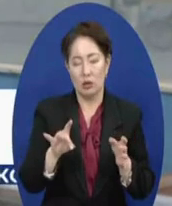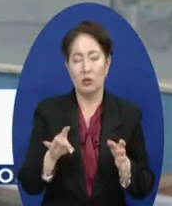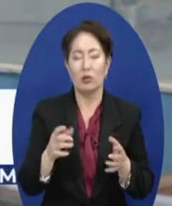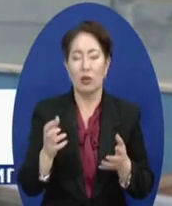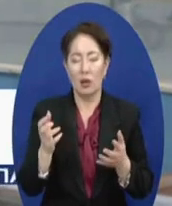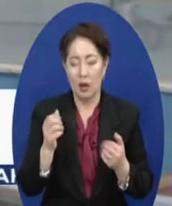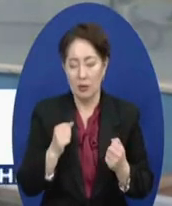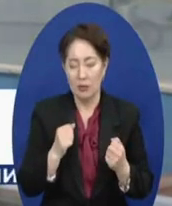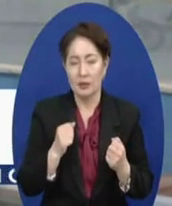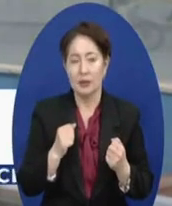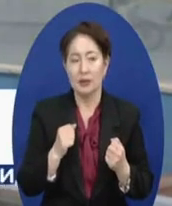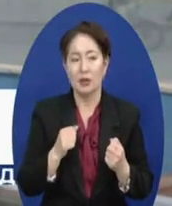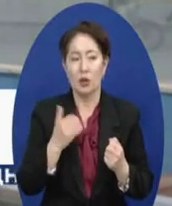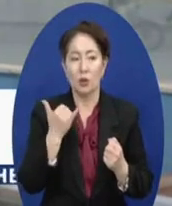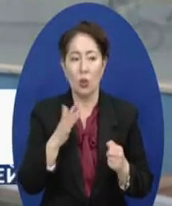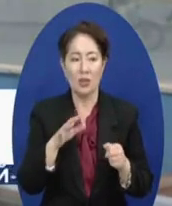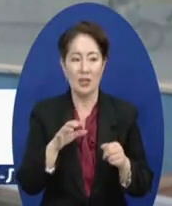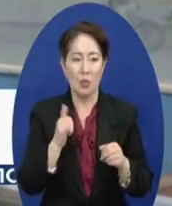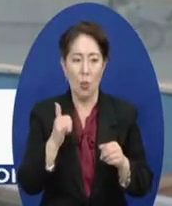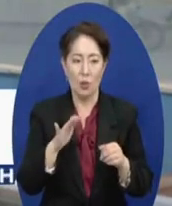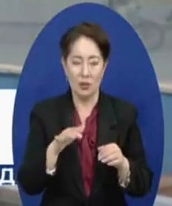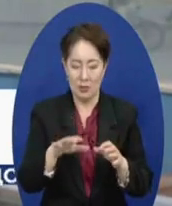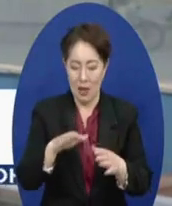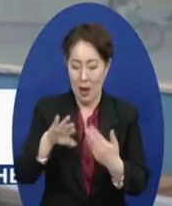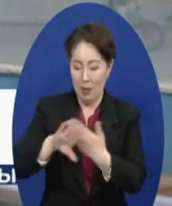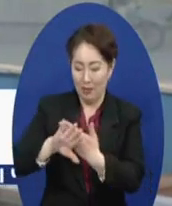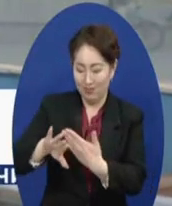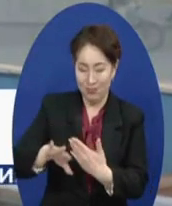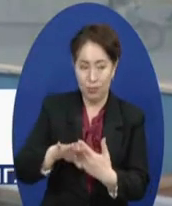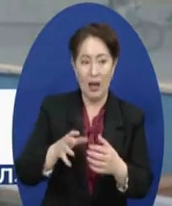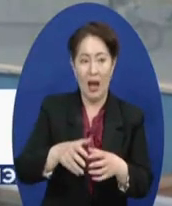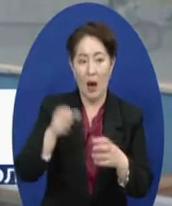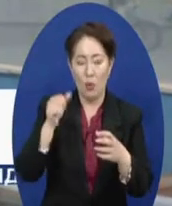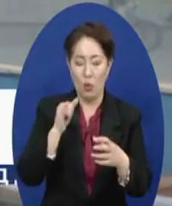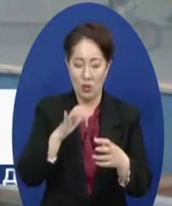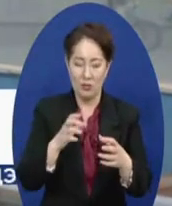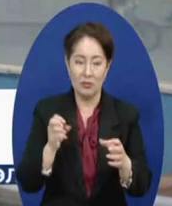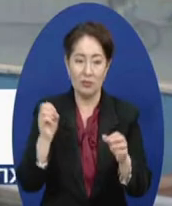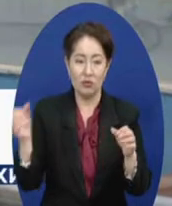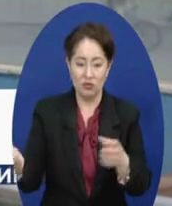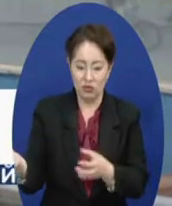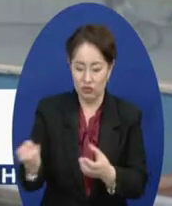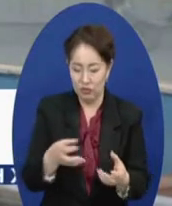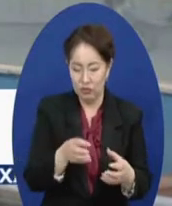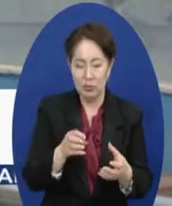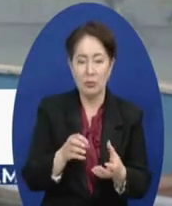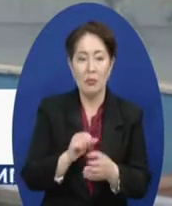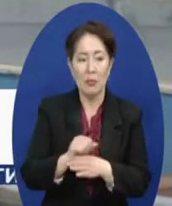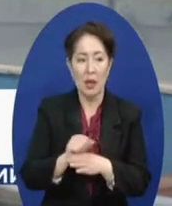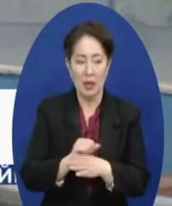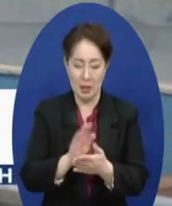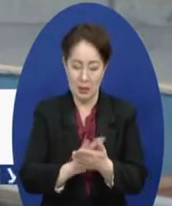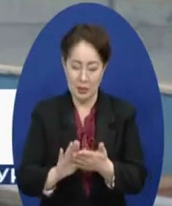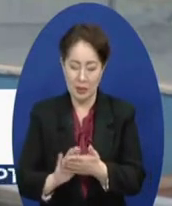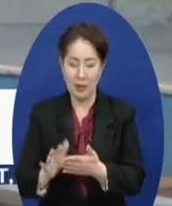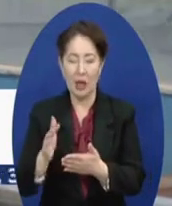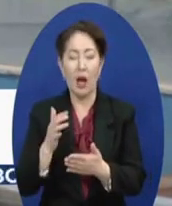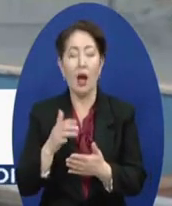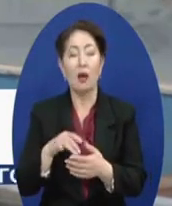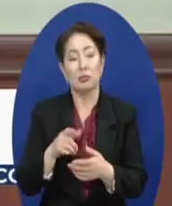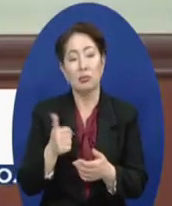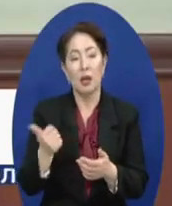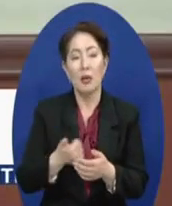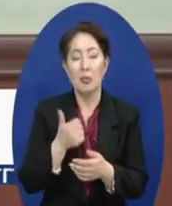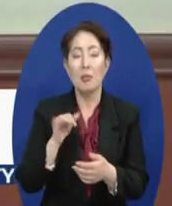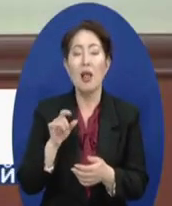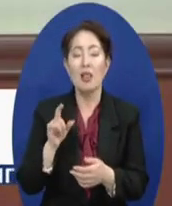юмнуудаа аваад одоо тэгээд ус тавихад бэлэн болсон моторуудынхаа үйл ажиллагааг шалгаад одоо ус тавихад бол бэлэн цэвэрлэгээ оруулаад ус тавихад асуудалгүй